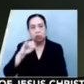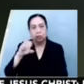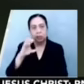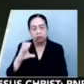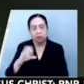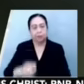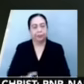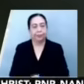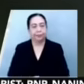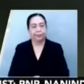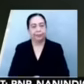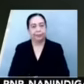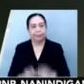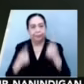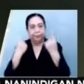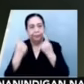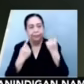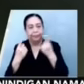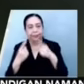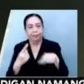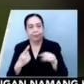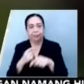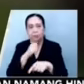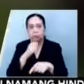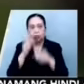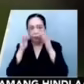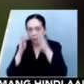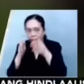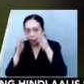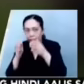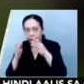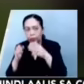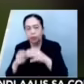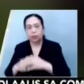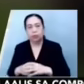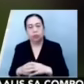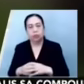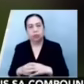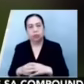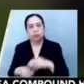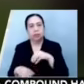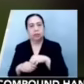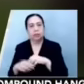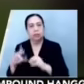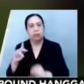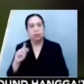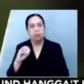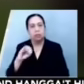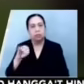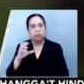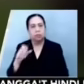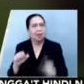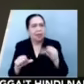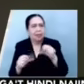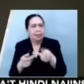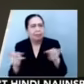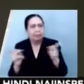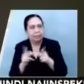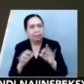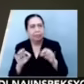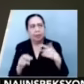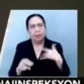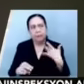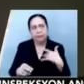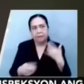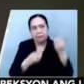of the PNP is not only focused dito sa loob ng KOJC. It's everywhere else as long that we receive